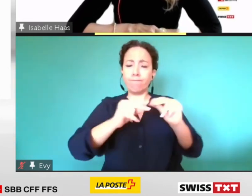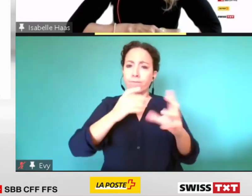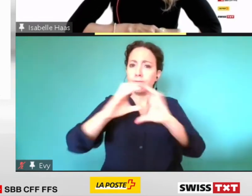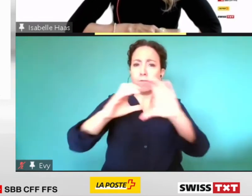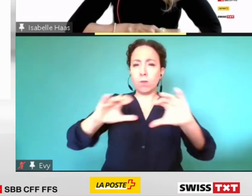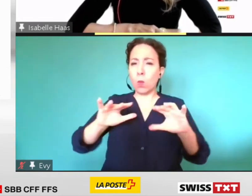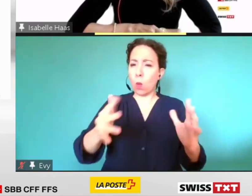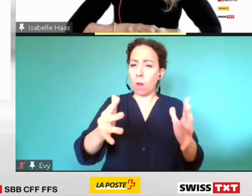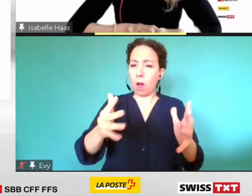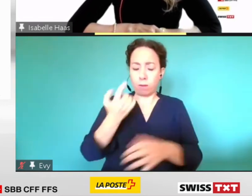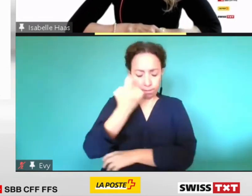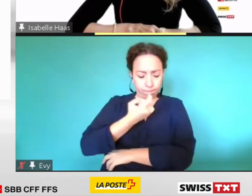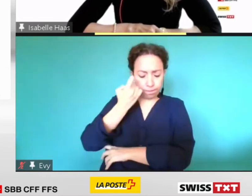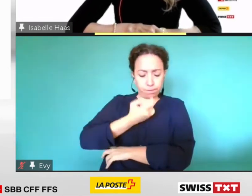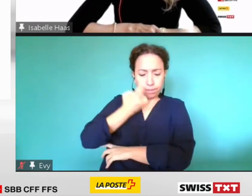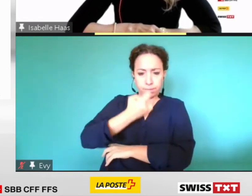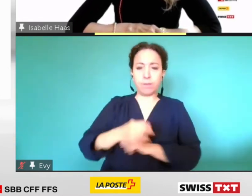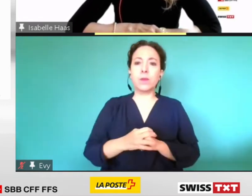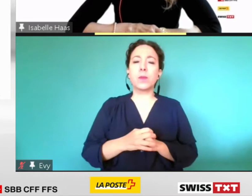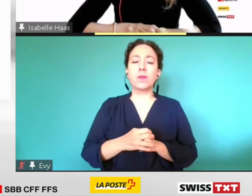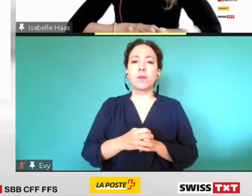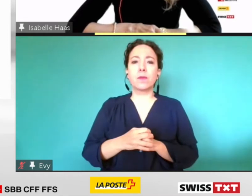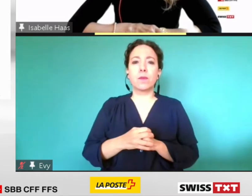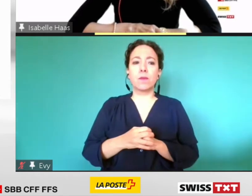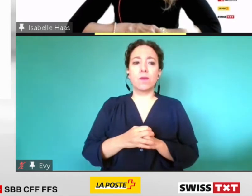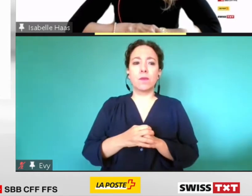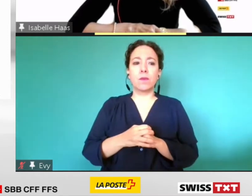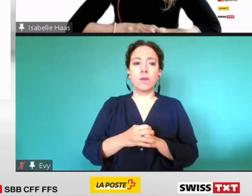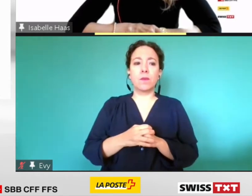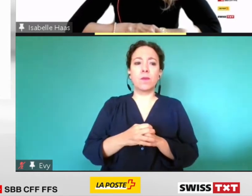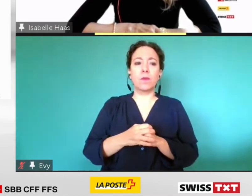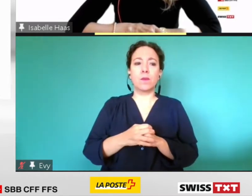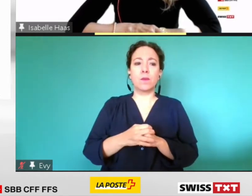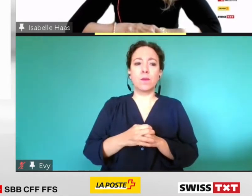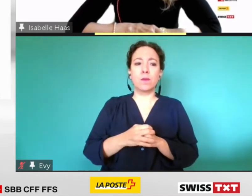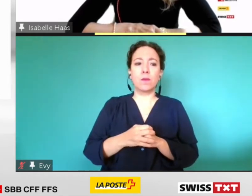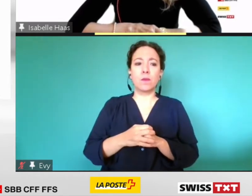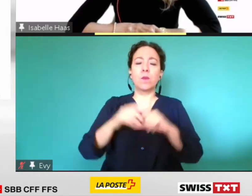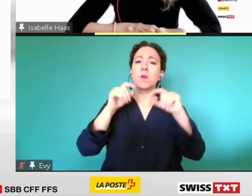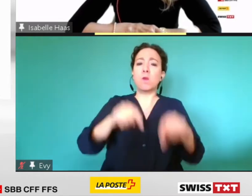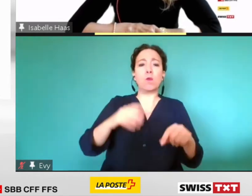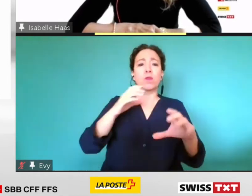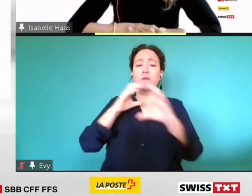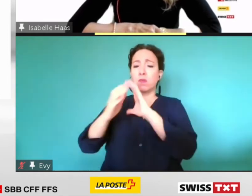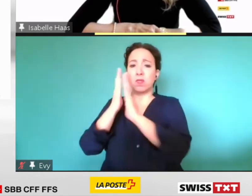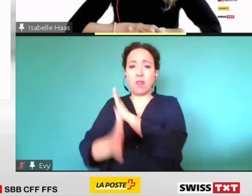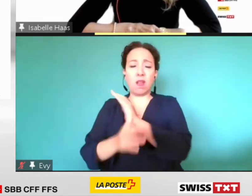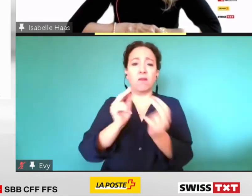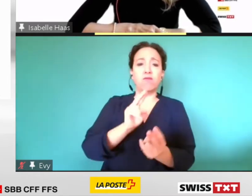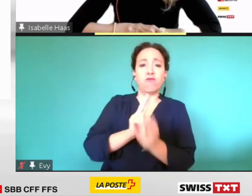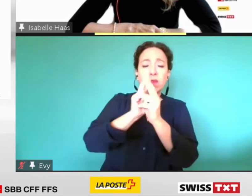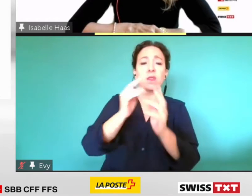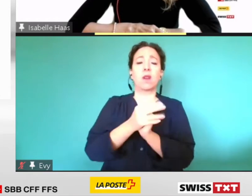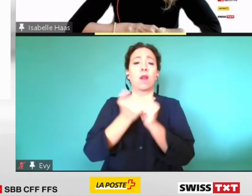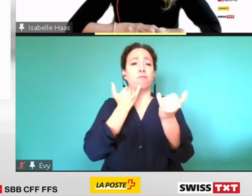'hui, ça se passe de relais téléphoniques, chat, communication en direct, des appels